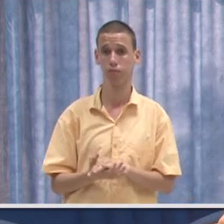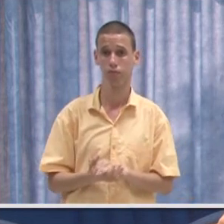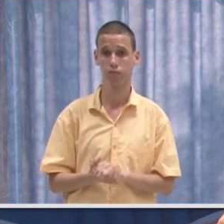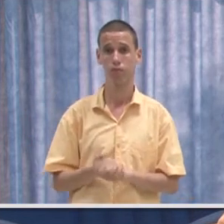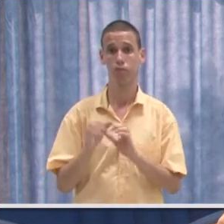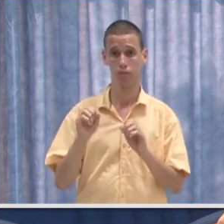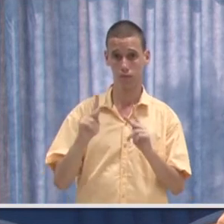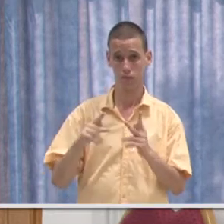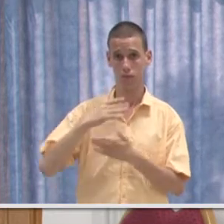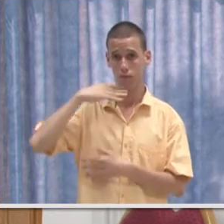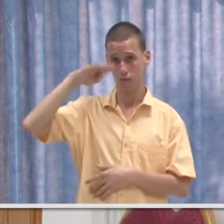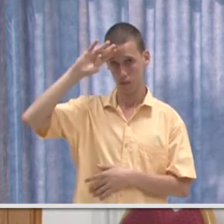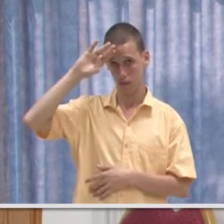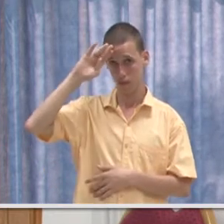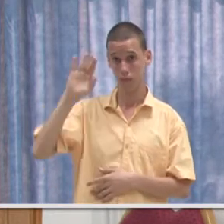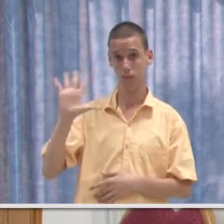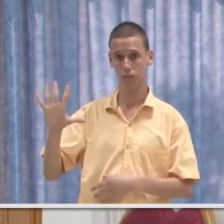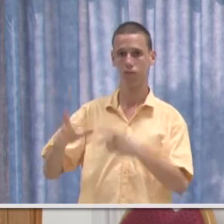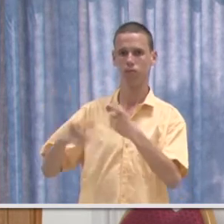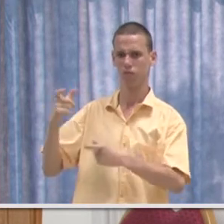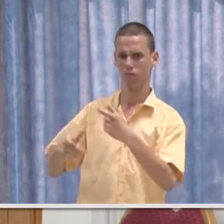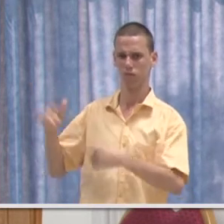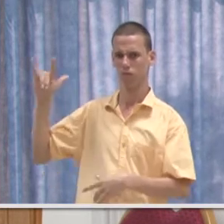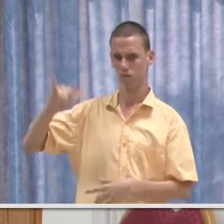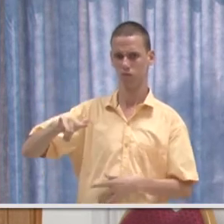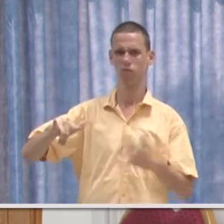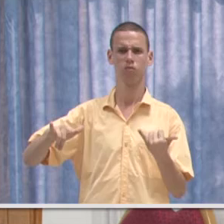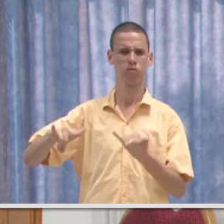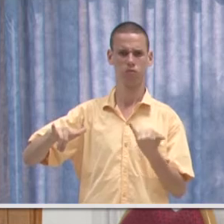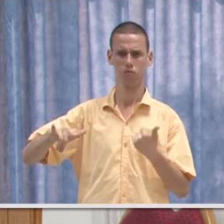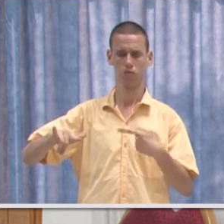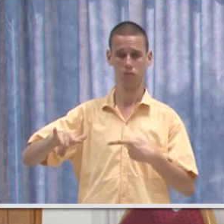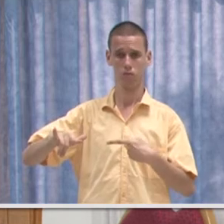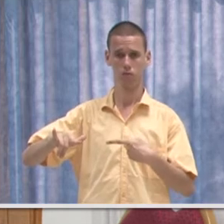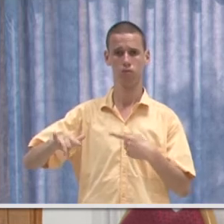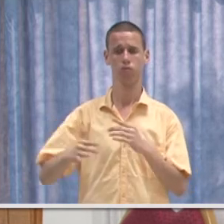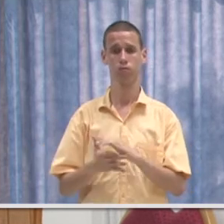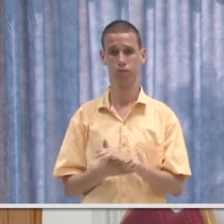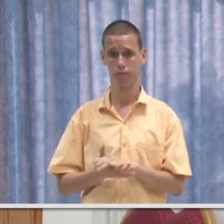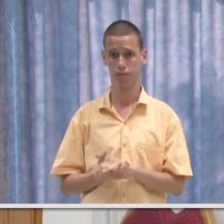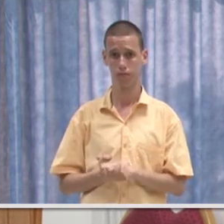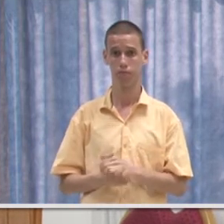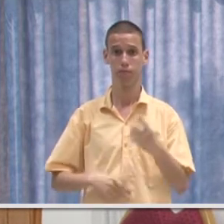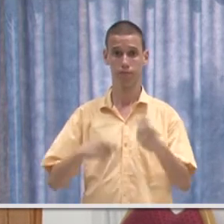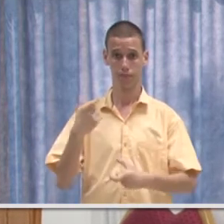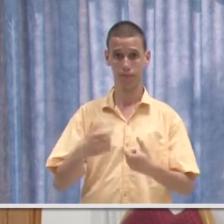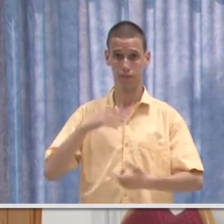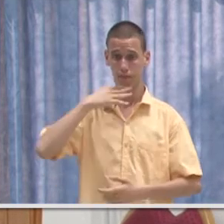Tiens, ça même on peut dire. Ça, mon patient, c'est une priorité. Et nous, dans la